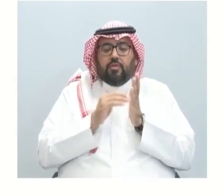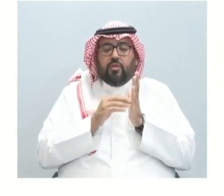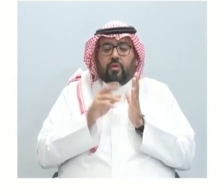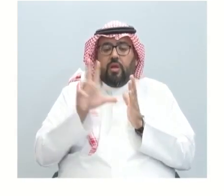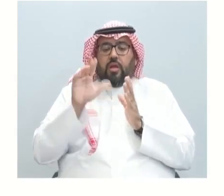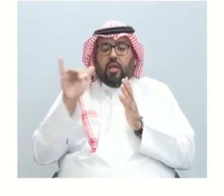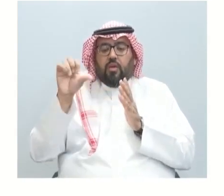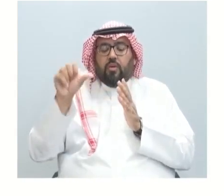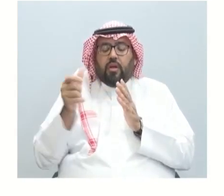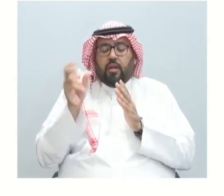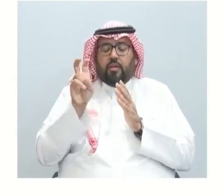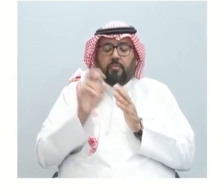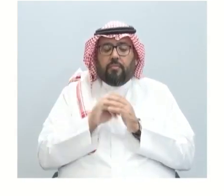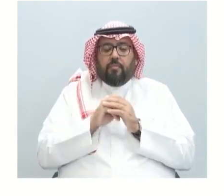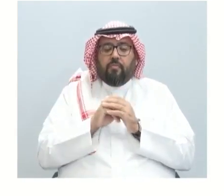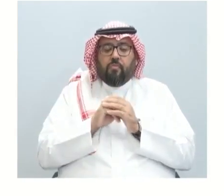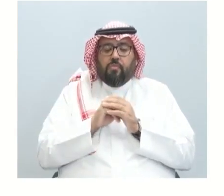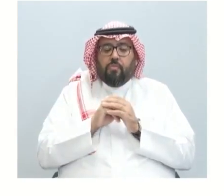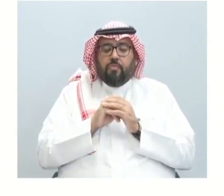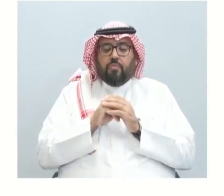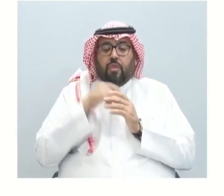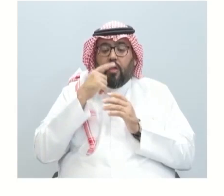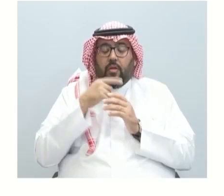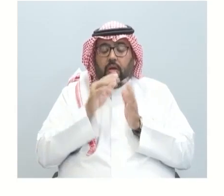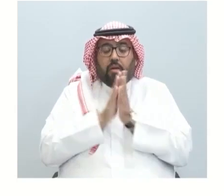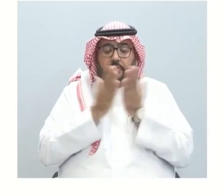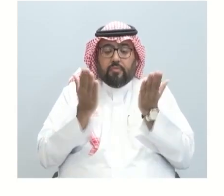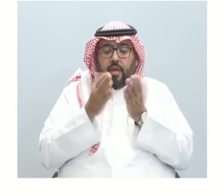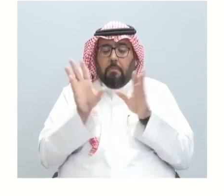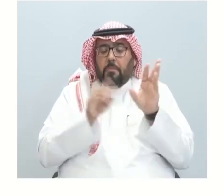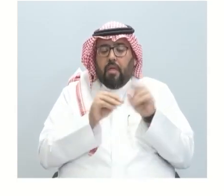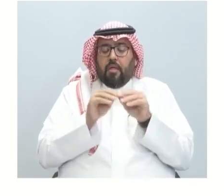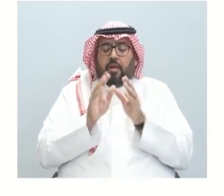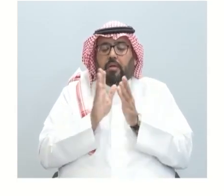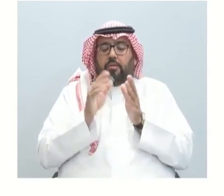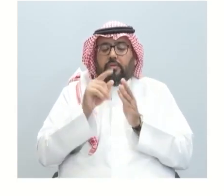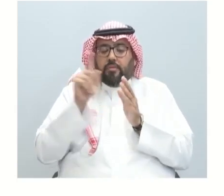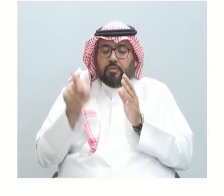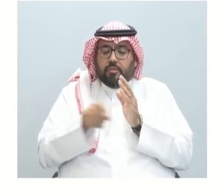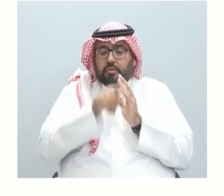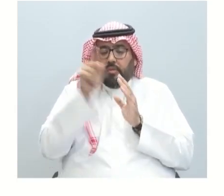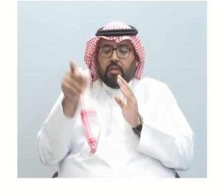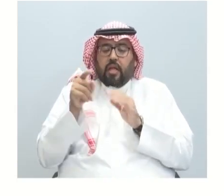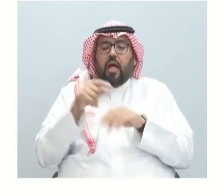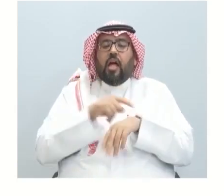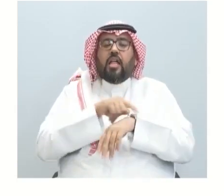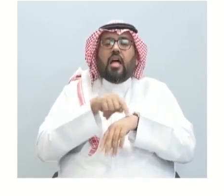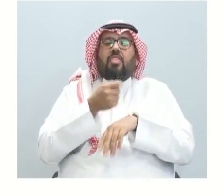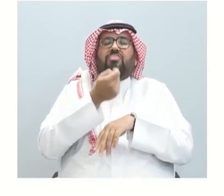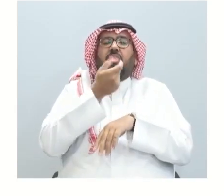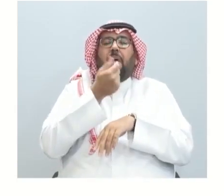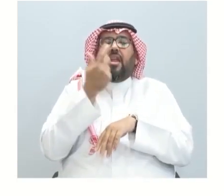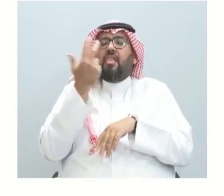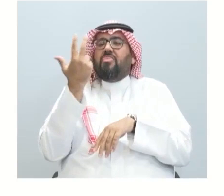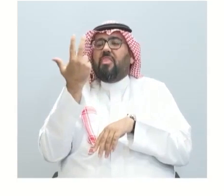النباتات حتى الخلايا البدائيه فيذكر لنا الكتاب انه بعض خلايا حقيقيه النواه تكمل دورتها في ثمان دقائق اذا هنا رقم